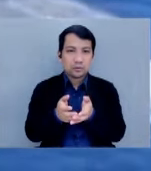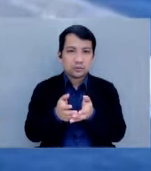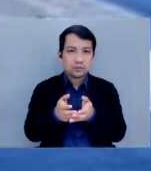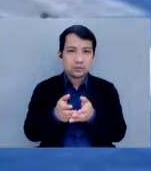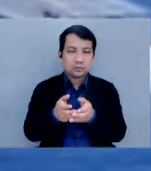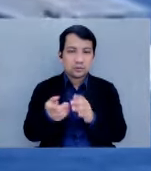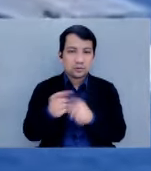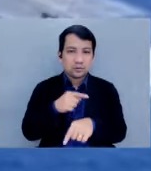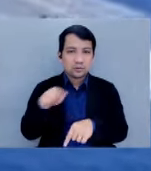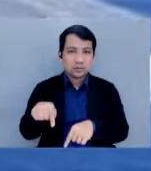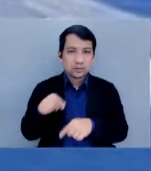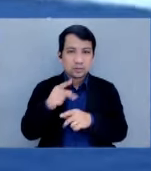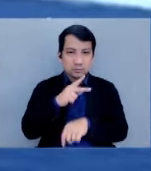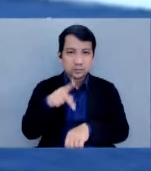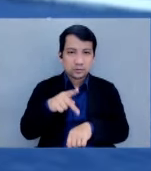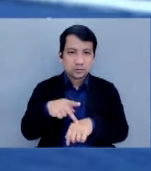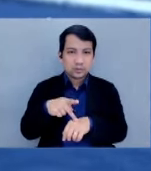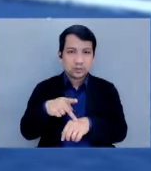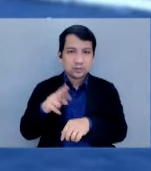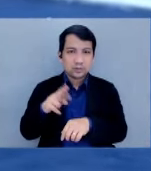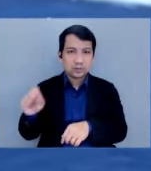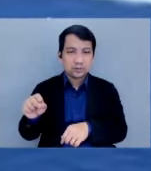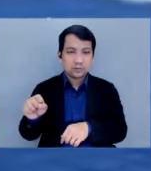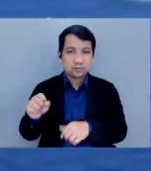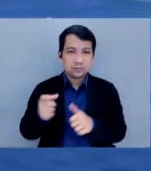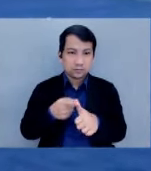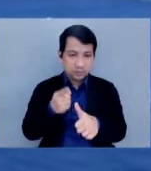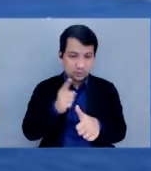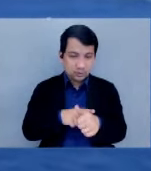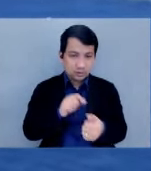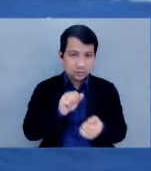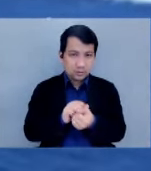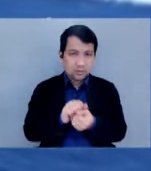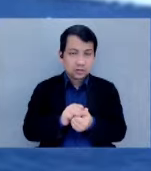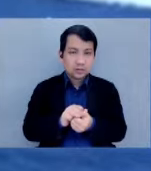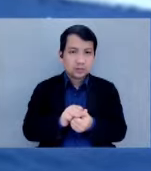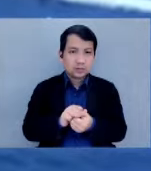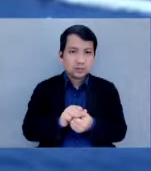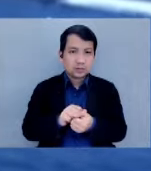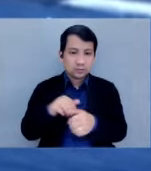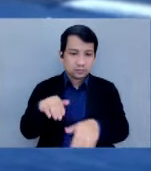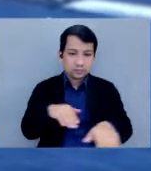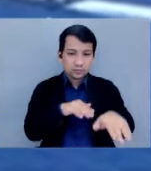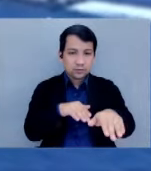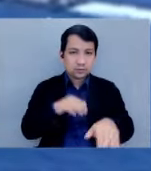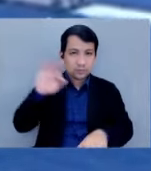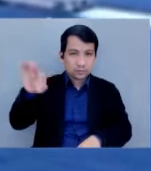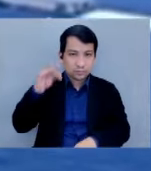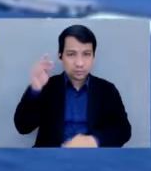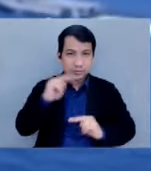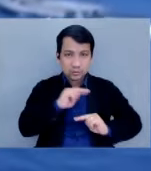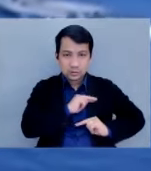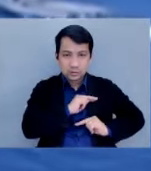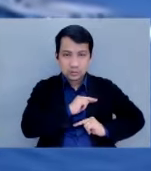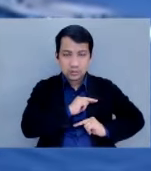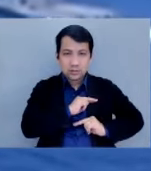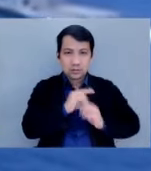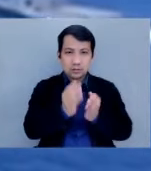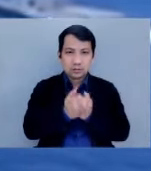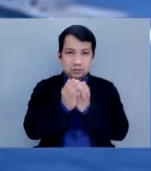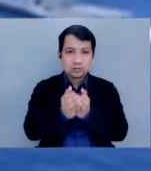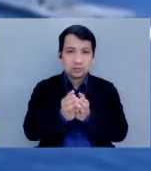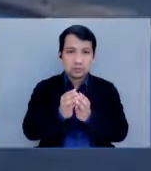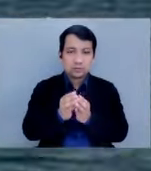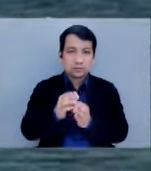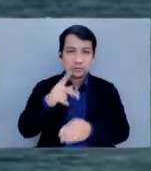ng Pilipinas at Amerika. At sa unang pagkakataon, sasama sa formation ang French Navy at ang mga barko ng Philippine at US